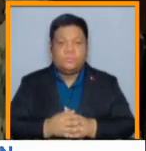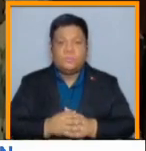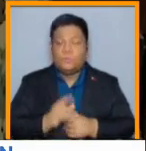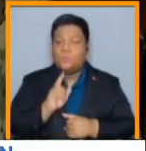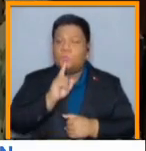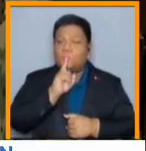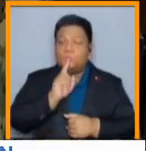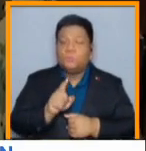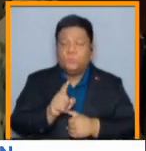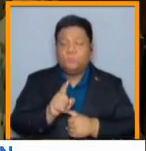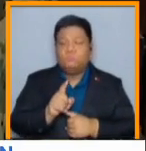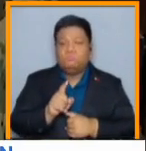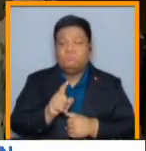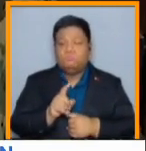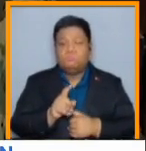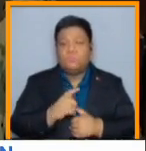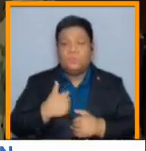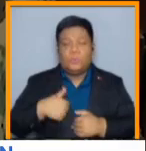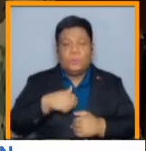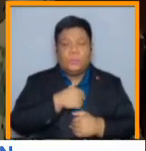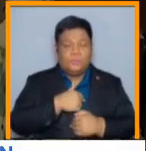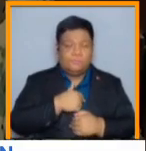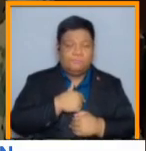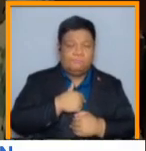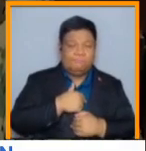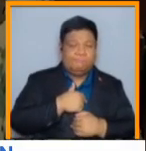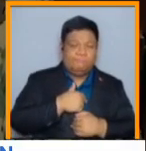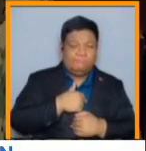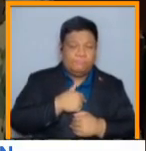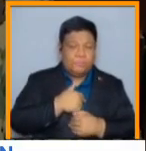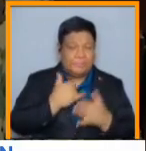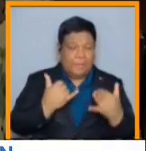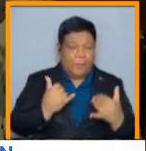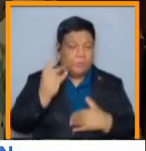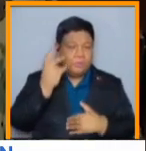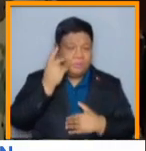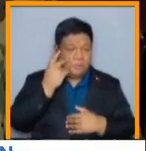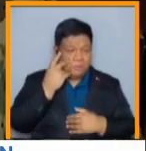natin yung dahil po nahawa sila doon po sa